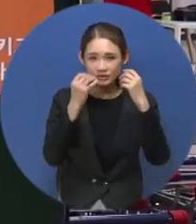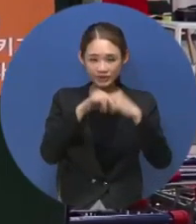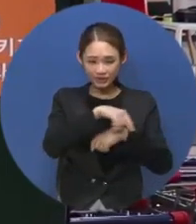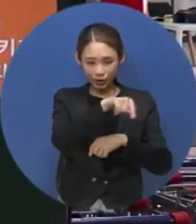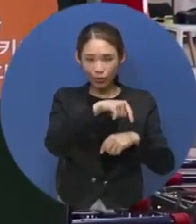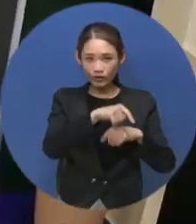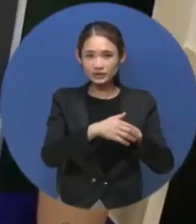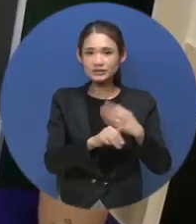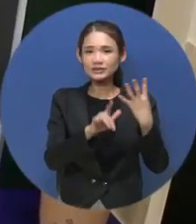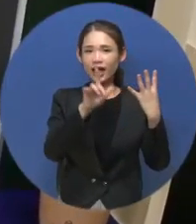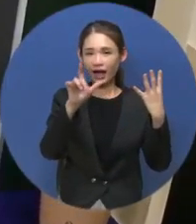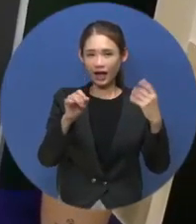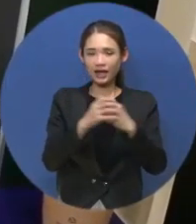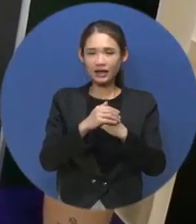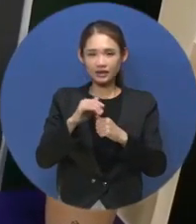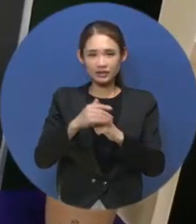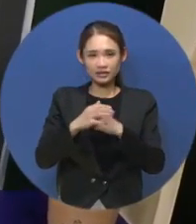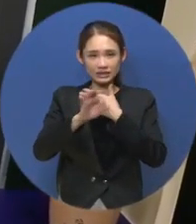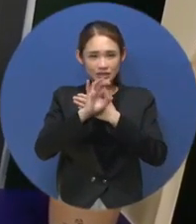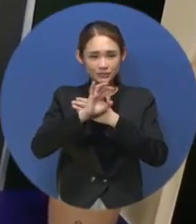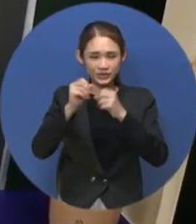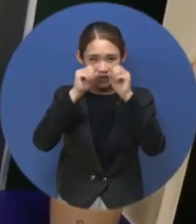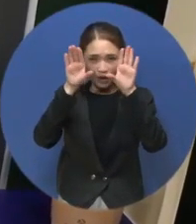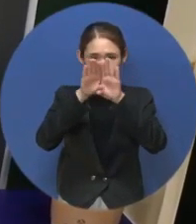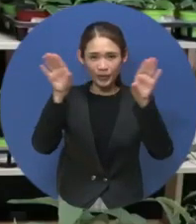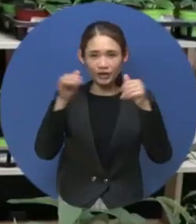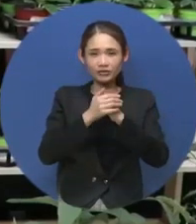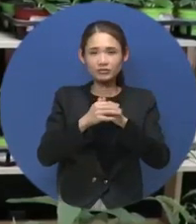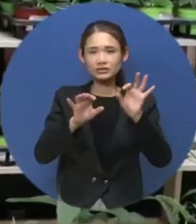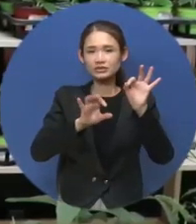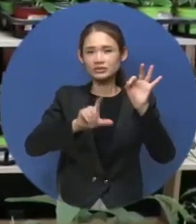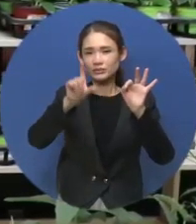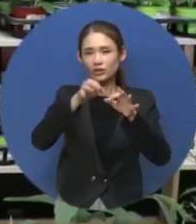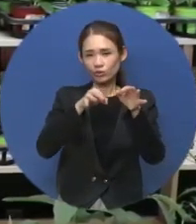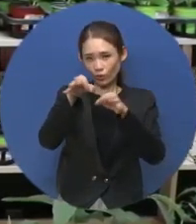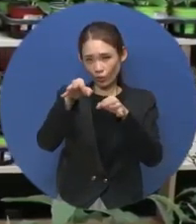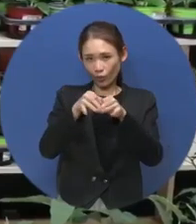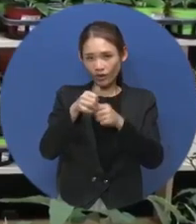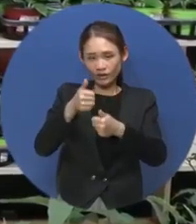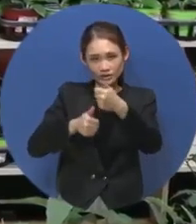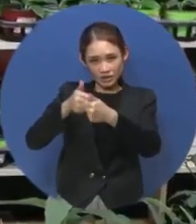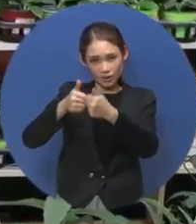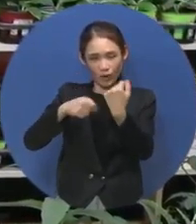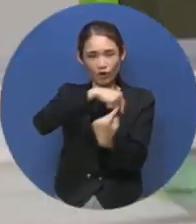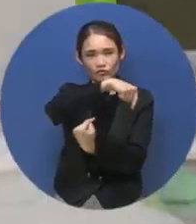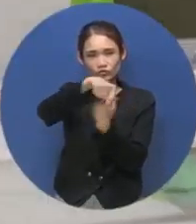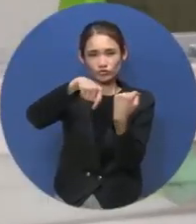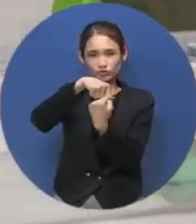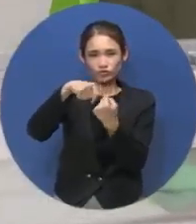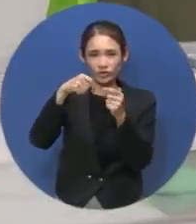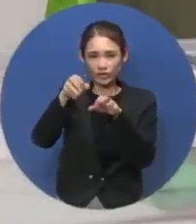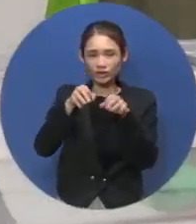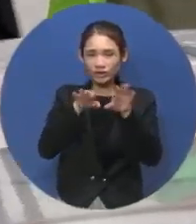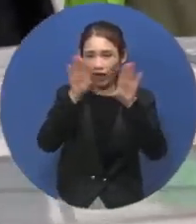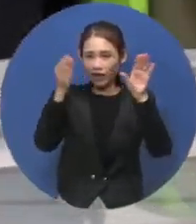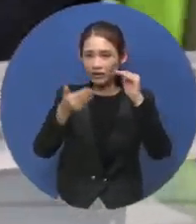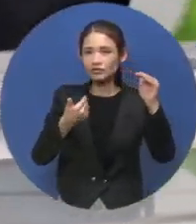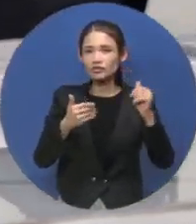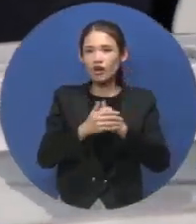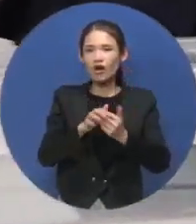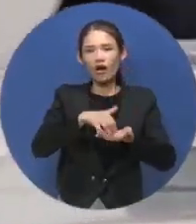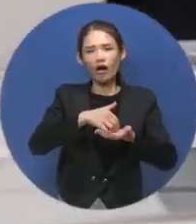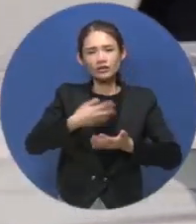농가가 재배한 신선 농산물과 축산물, 가공품 등 총 700여 품목을 전시 판매하고